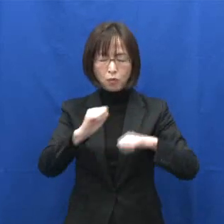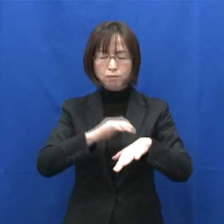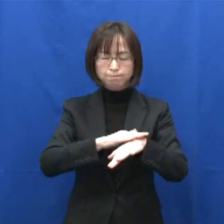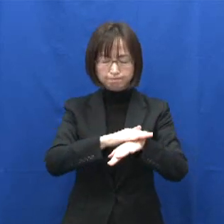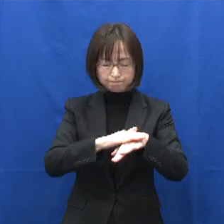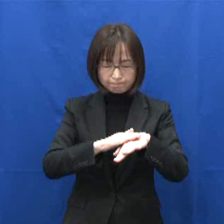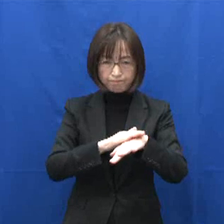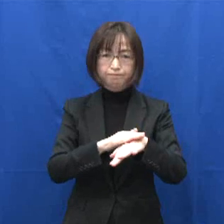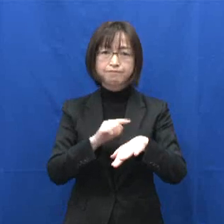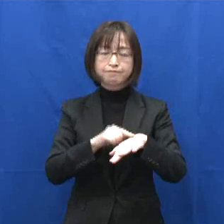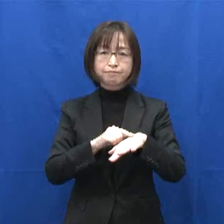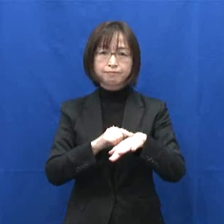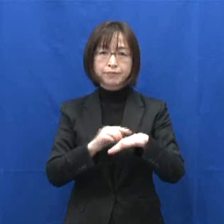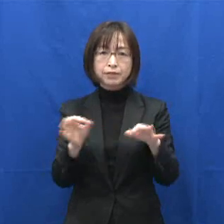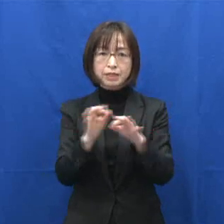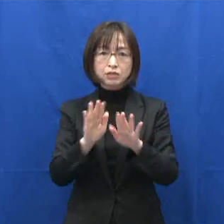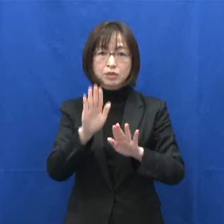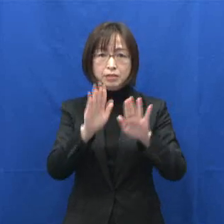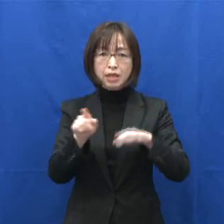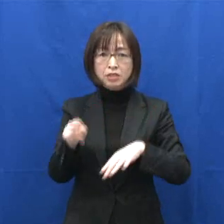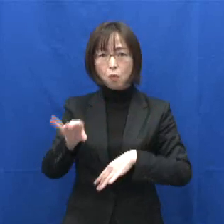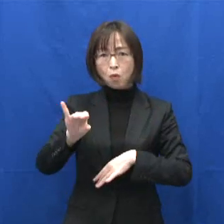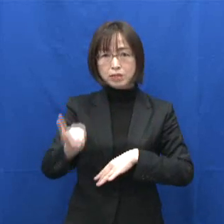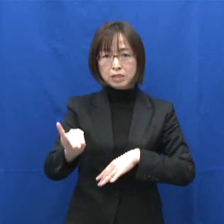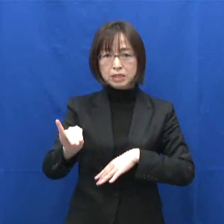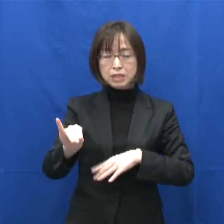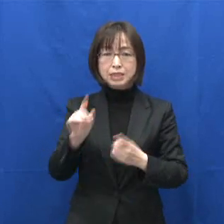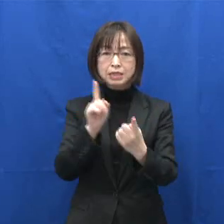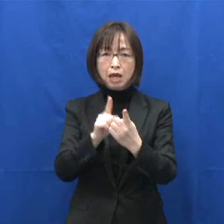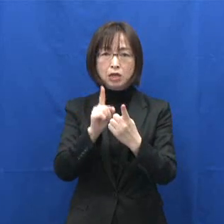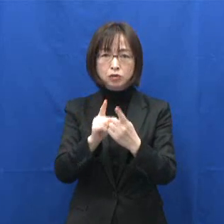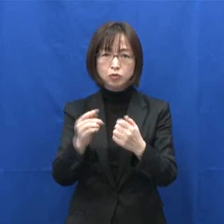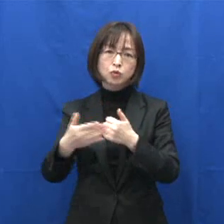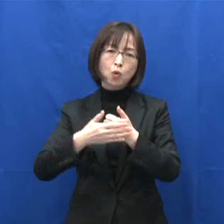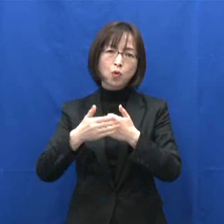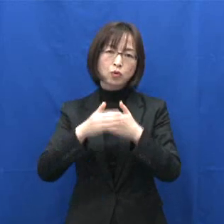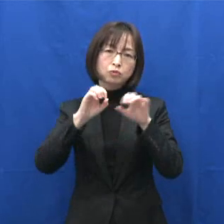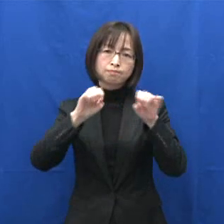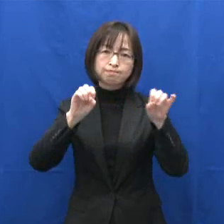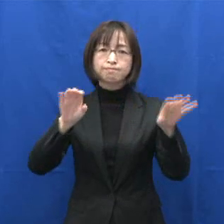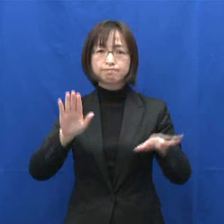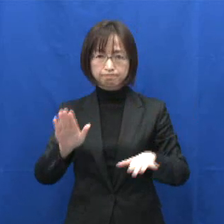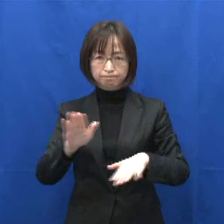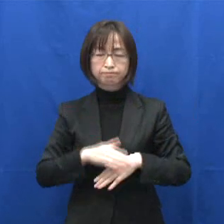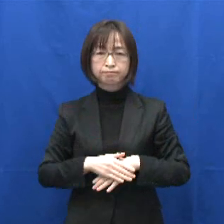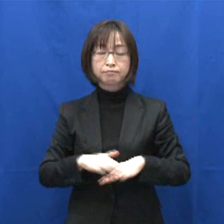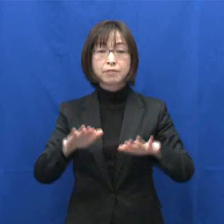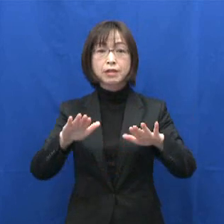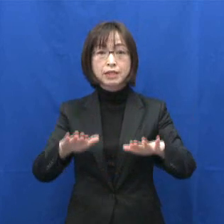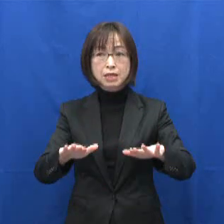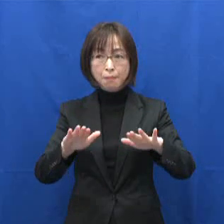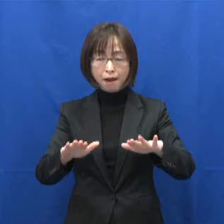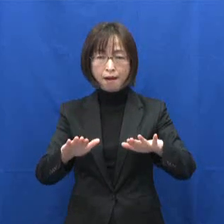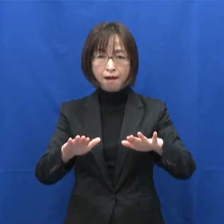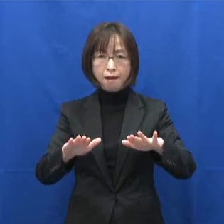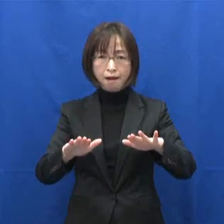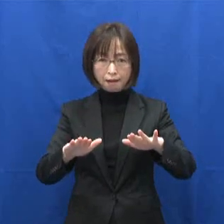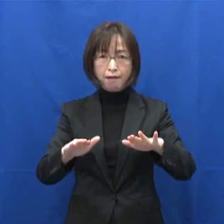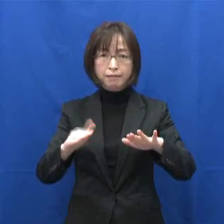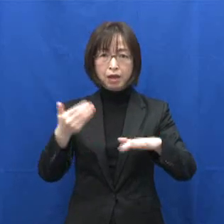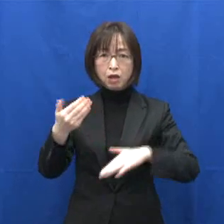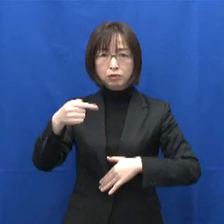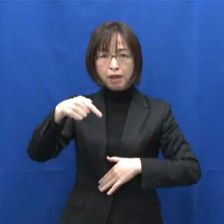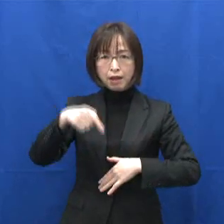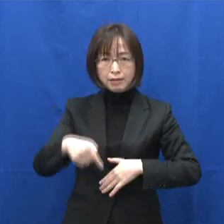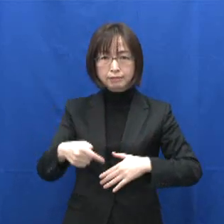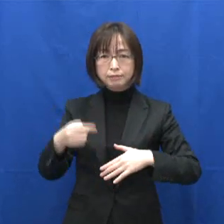、緊急事態措置への協力を呼びかけました。現在都内では日を